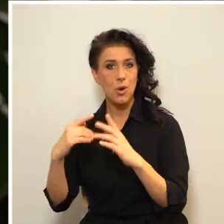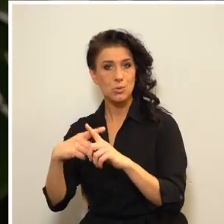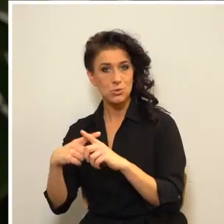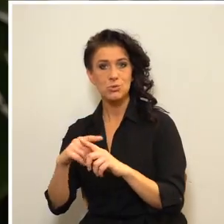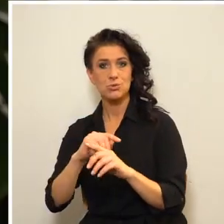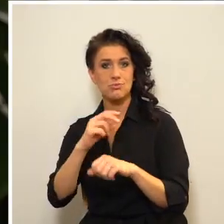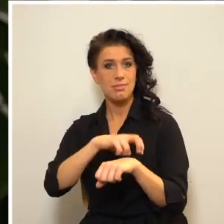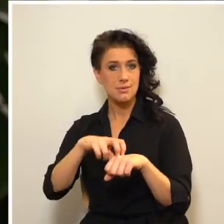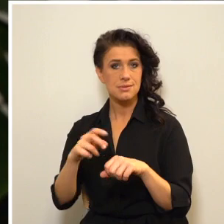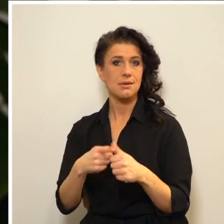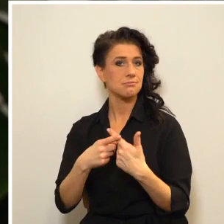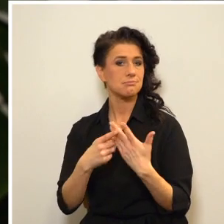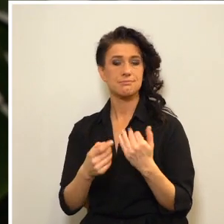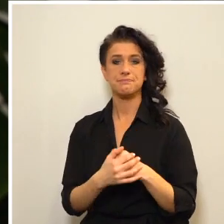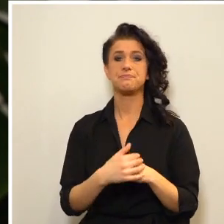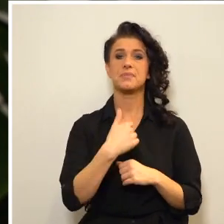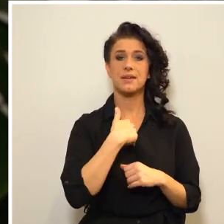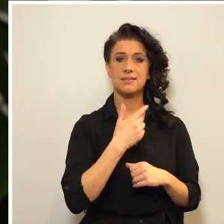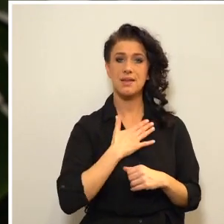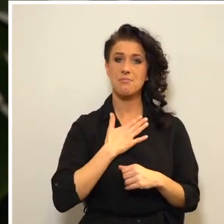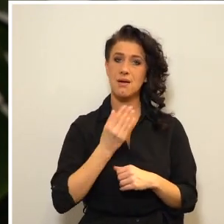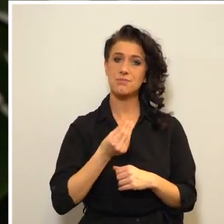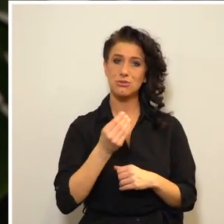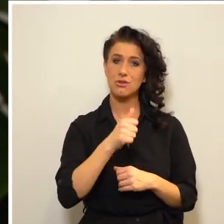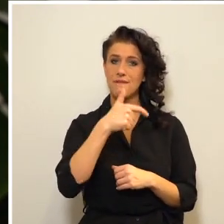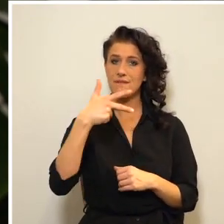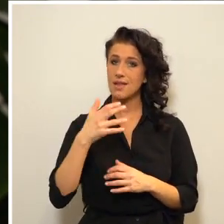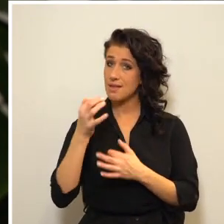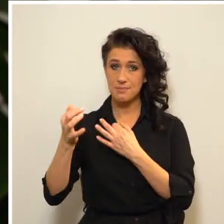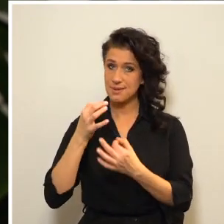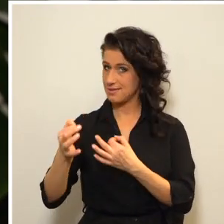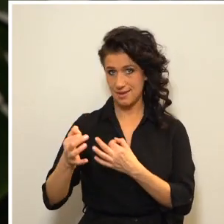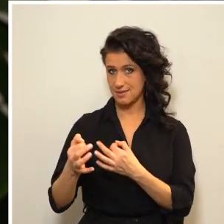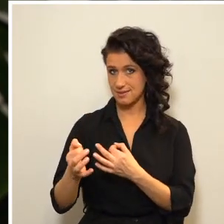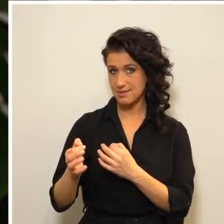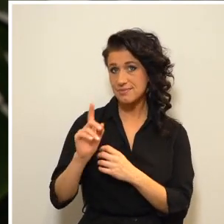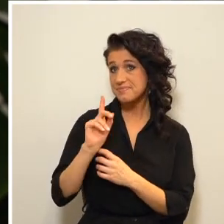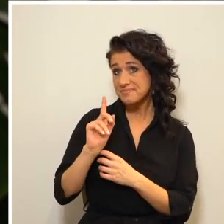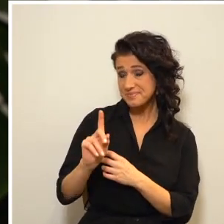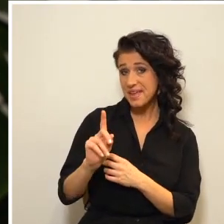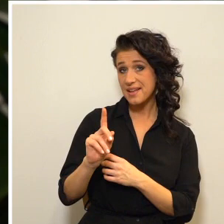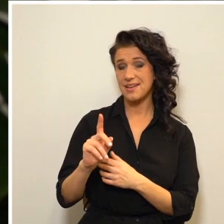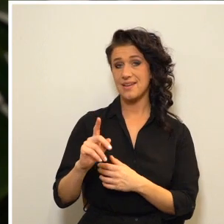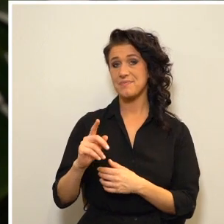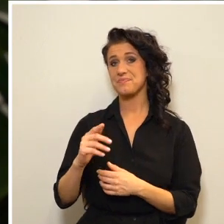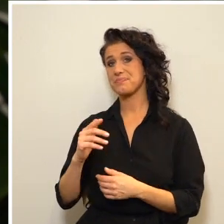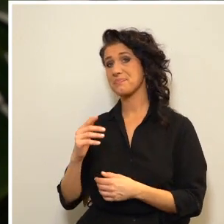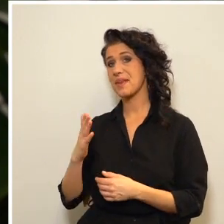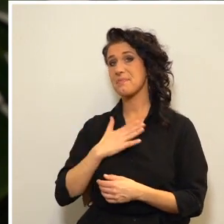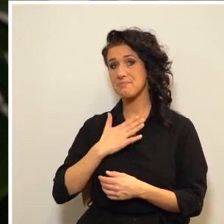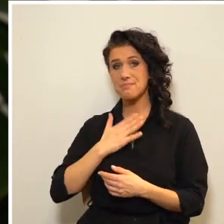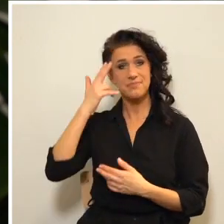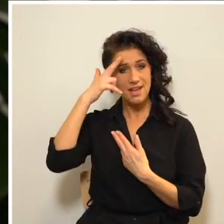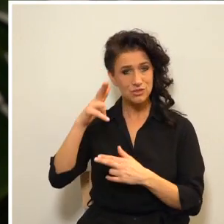ja mam przed sobą jeszcze wiele nie zadanych pytań i ale mam nadzieję że staną się one